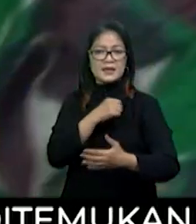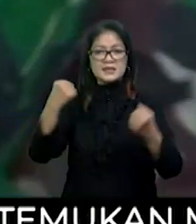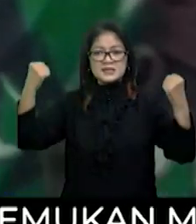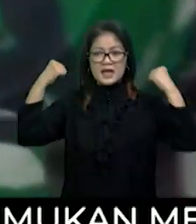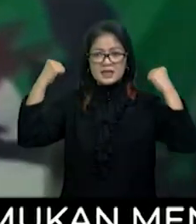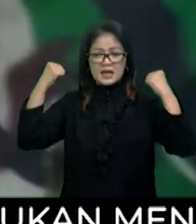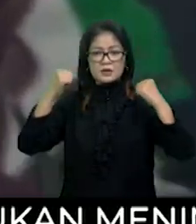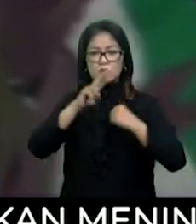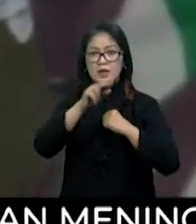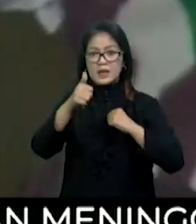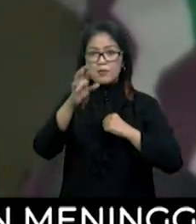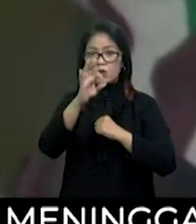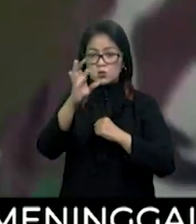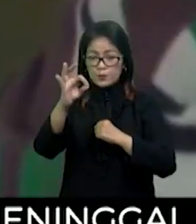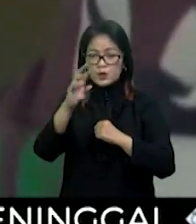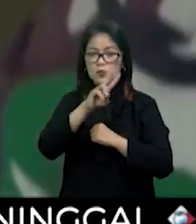2021,